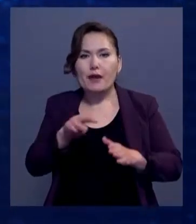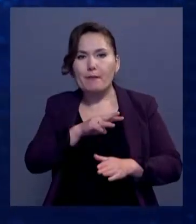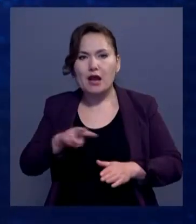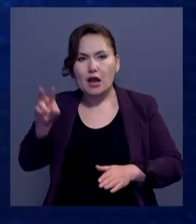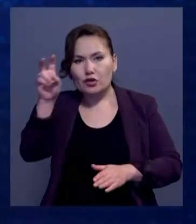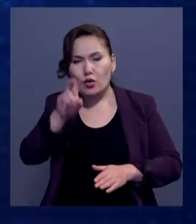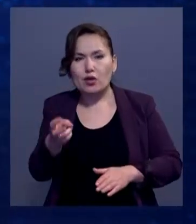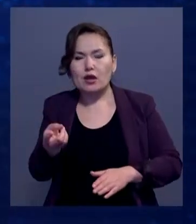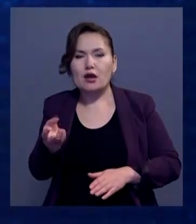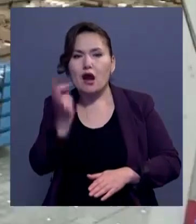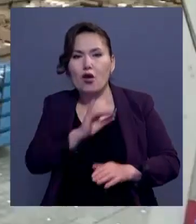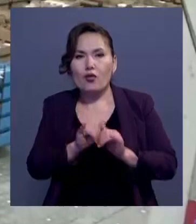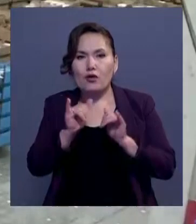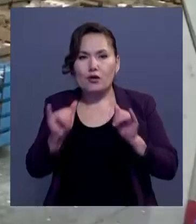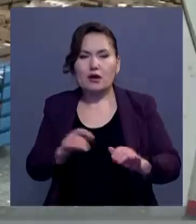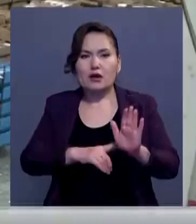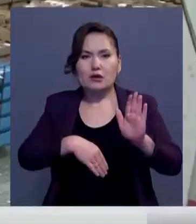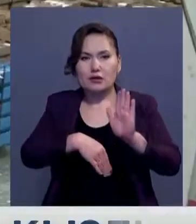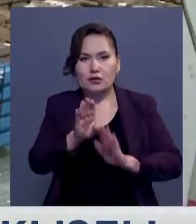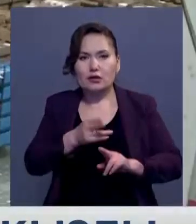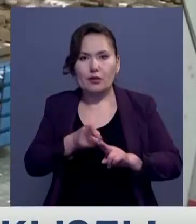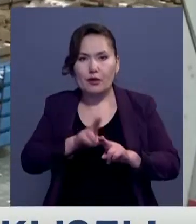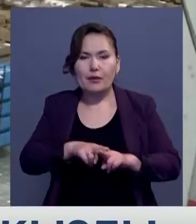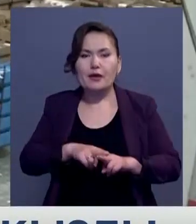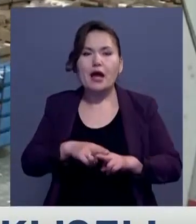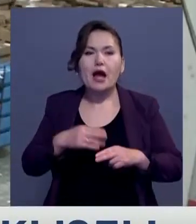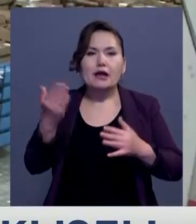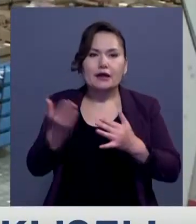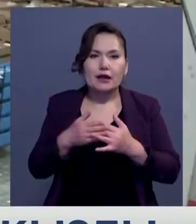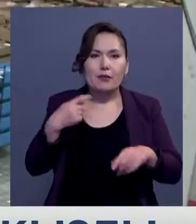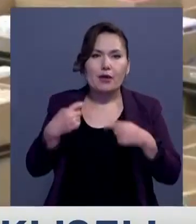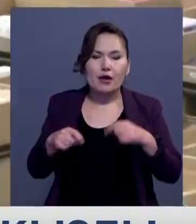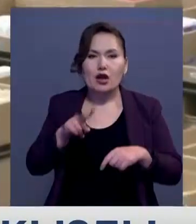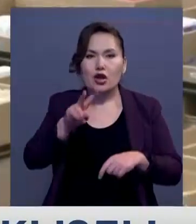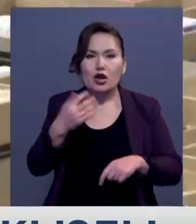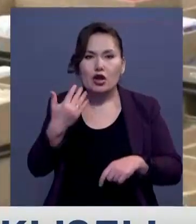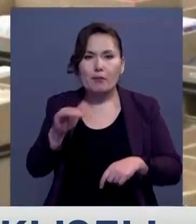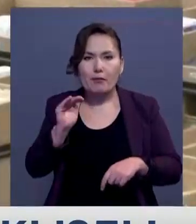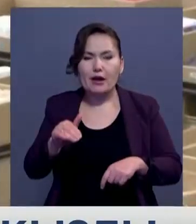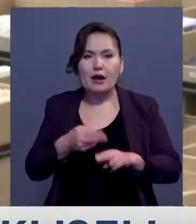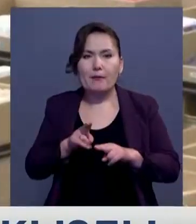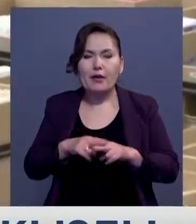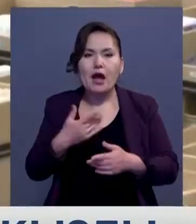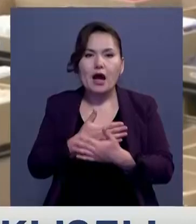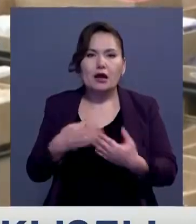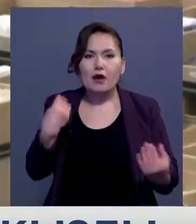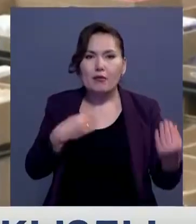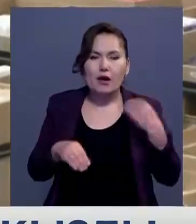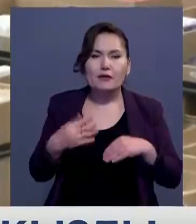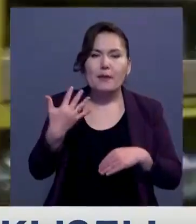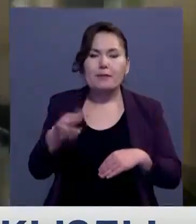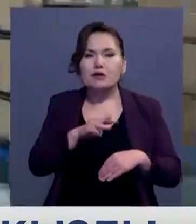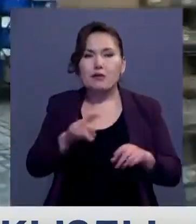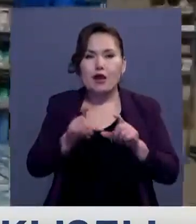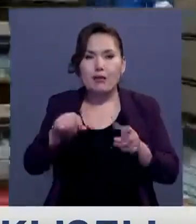миллиард доллардан асып жаңа рекордтық көрсеткішке жеткен. Биыл жеңілдікпен сату акциясына 250 мың бренд пен 5 миллион магазин